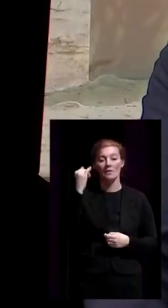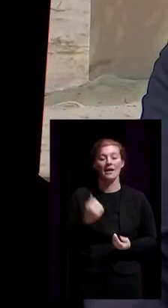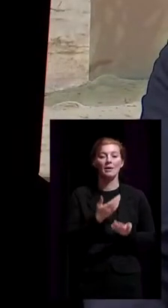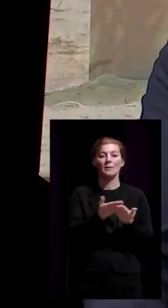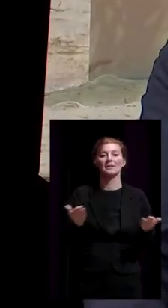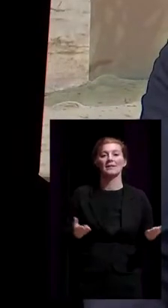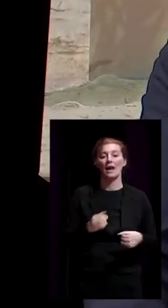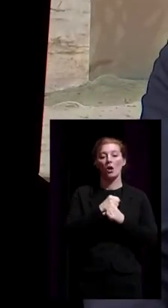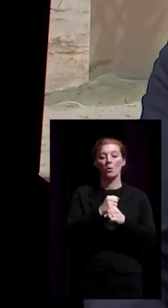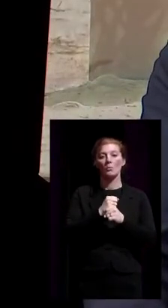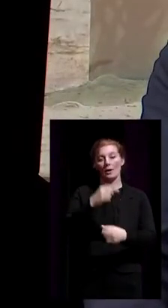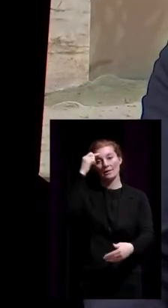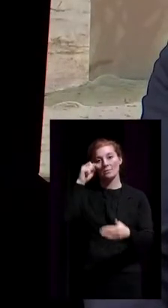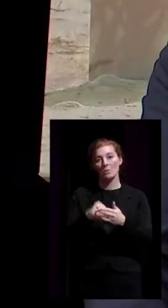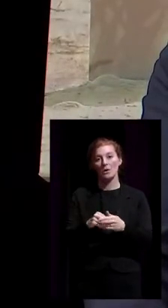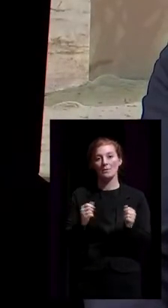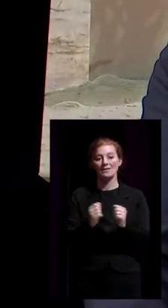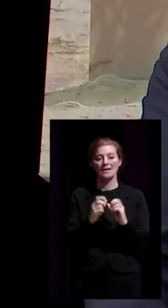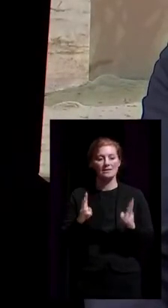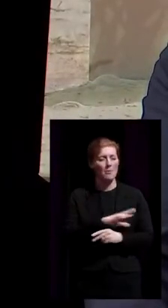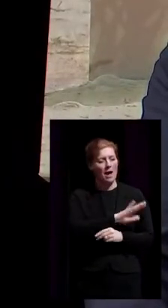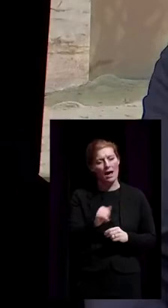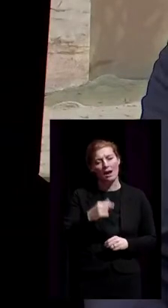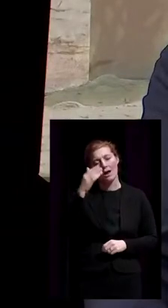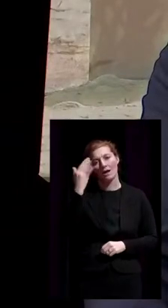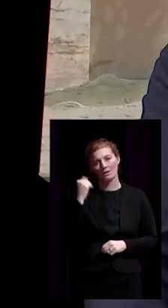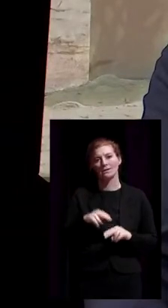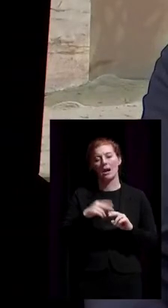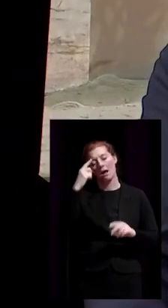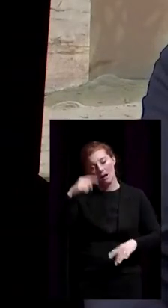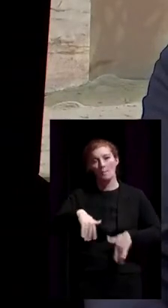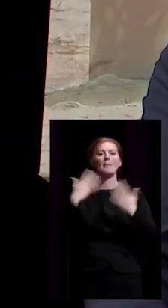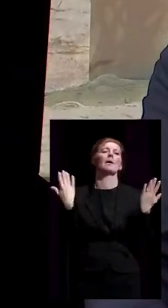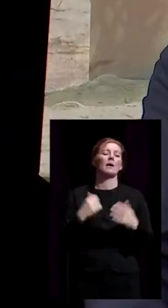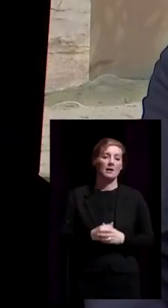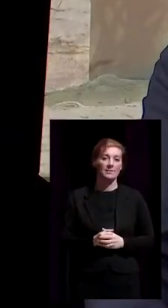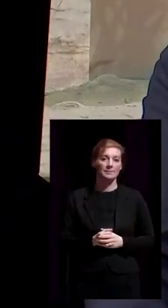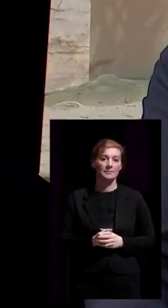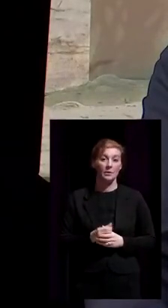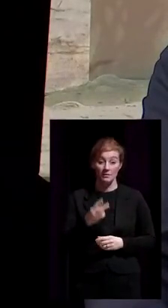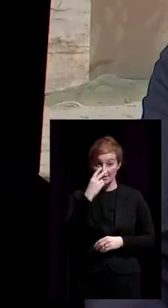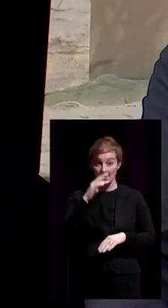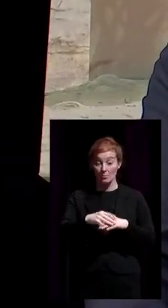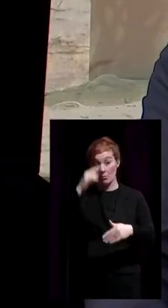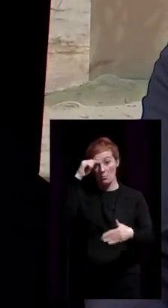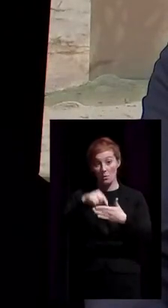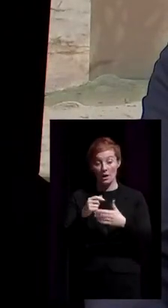på ett sätt som alla i samhället kan förstå och skapa engagemang. Se på dessa hållbarhetsmål som ligger där borta nu.